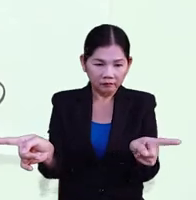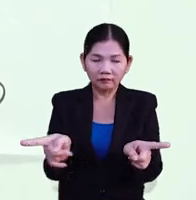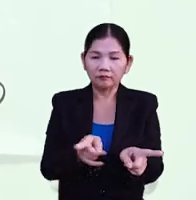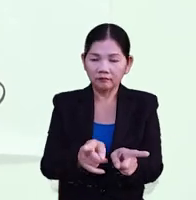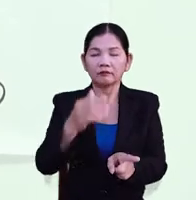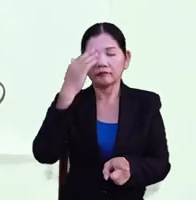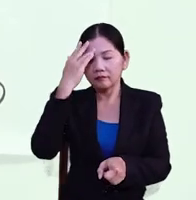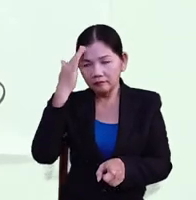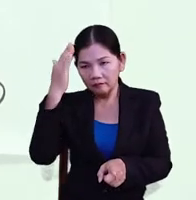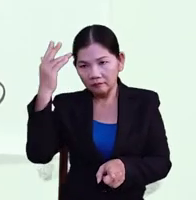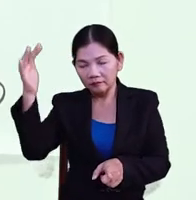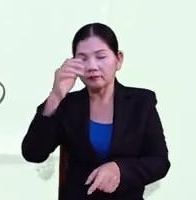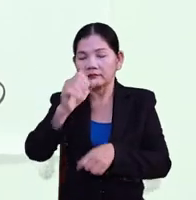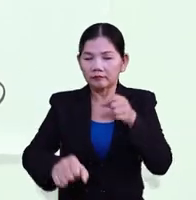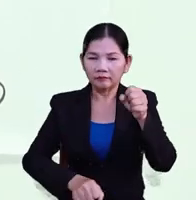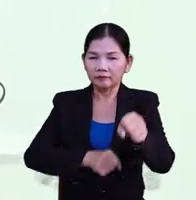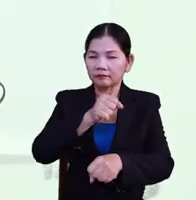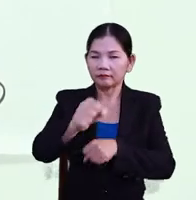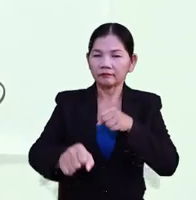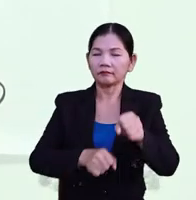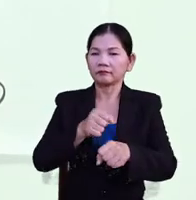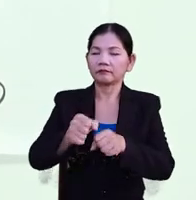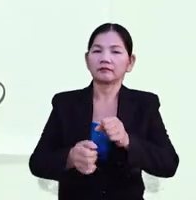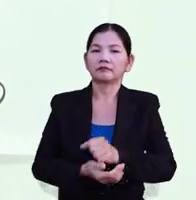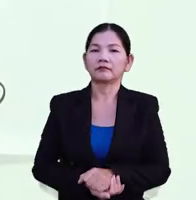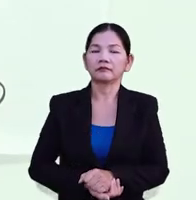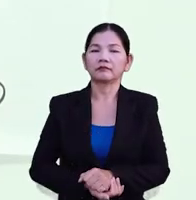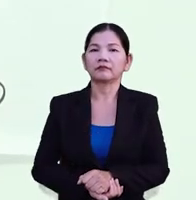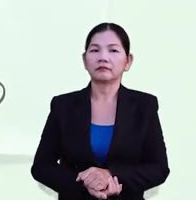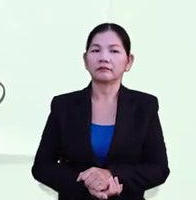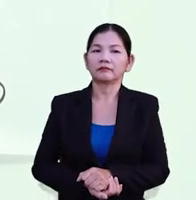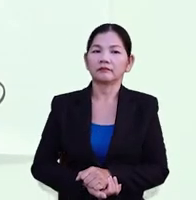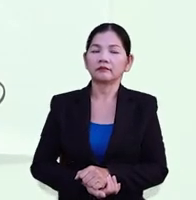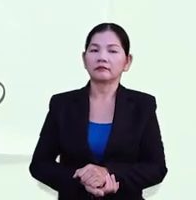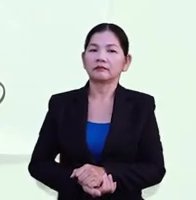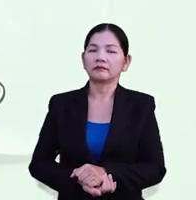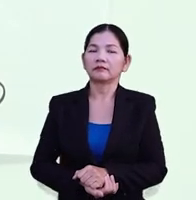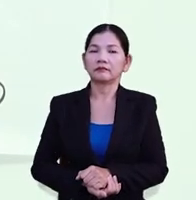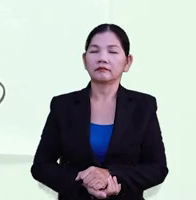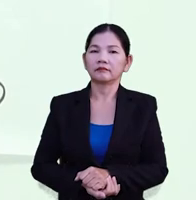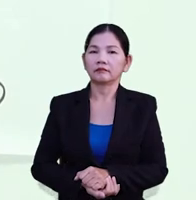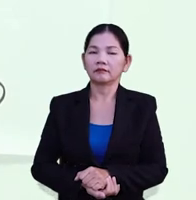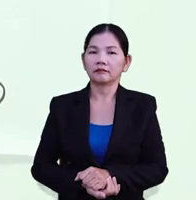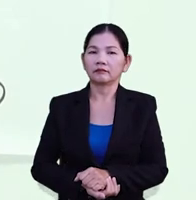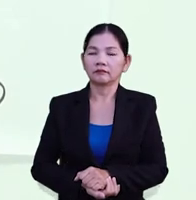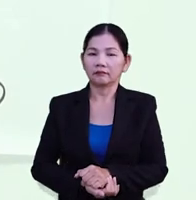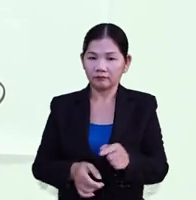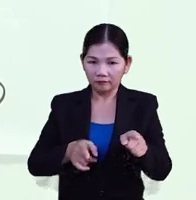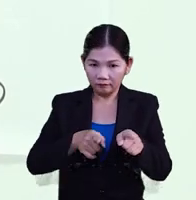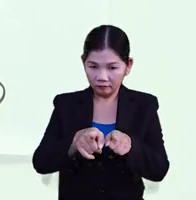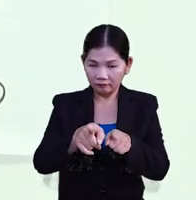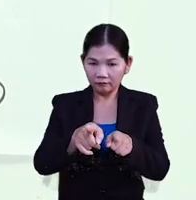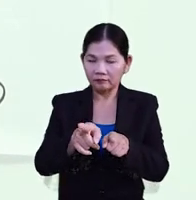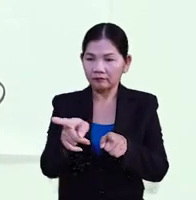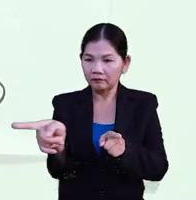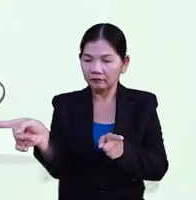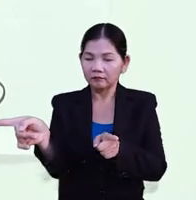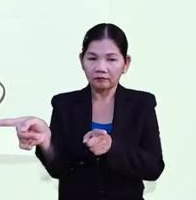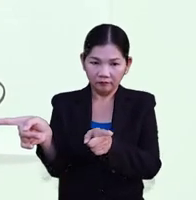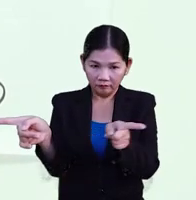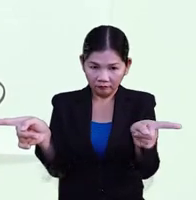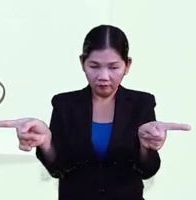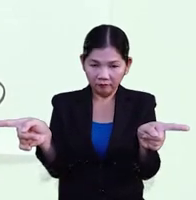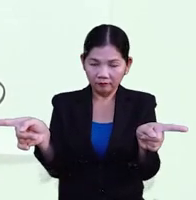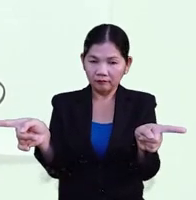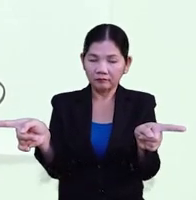មៃថាយើងកំពុងជីកកង់ទៅព្រួយហ្នឹងបាត់ទៅខាងណាចាកូនគិតមើលនេះអញ្ចឹងព្រួយហ្នឹងនេះនេះនេះនេះព្រួយនេះគឺ